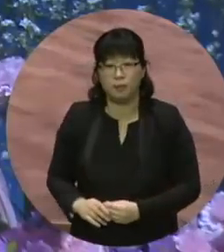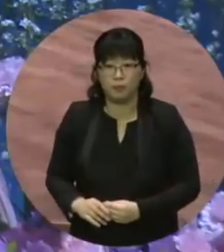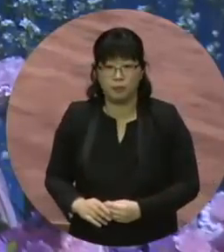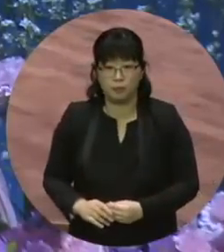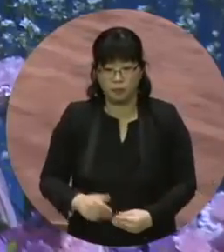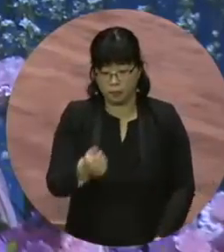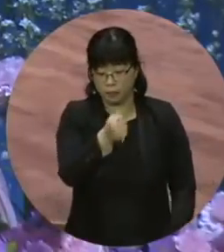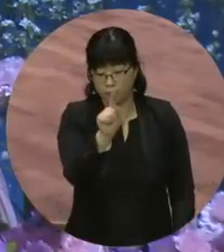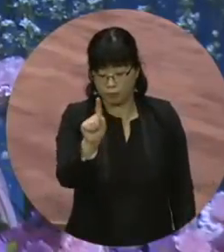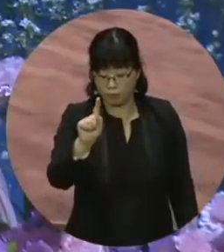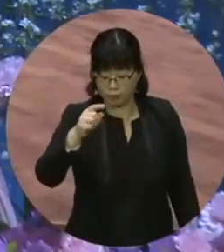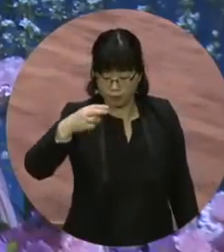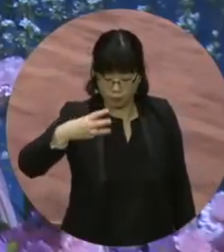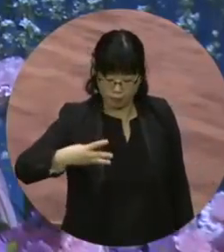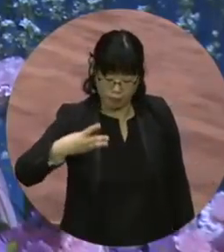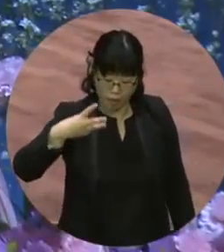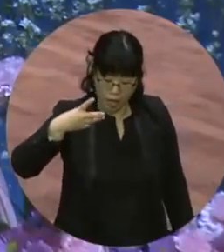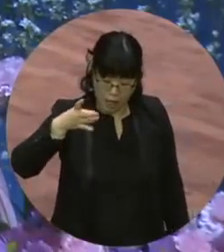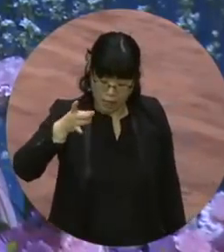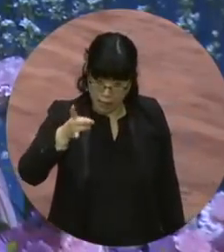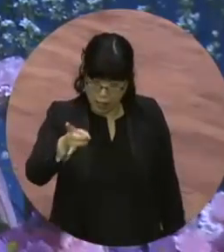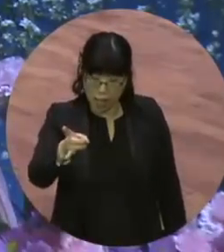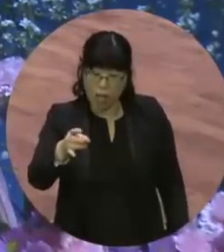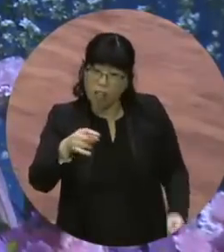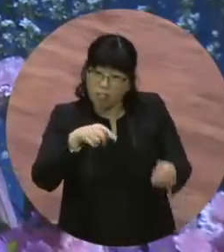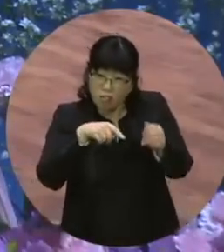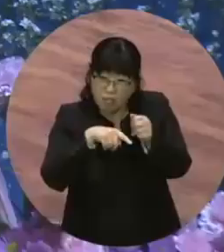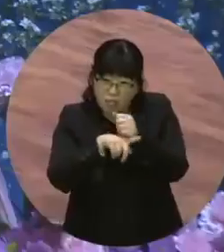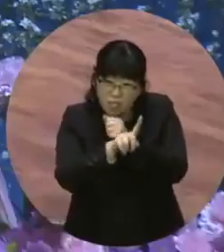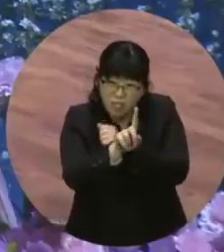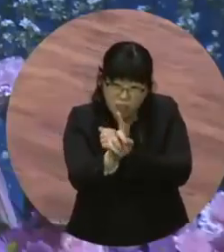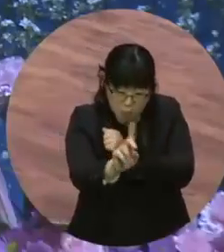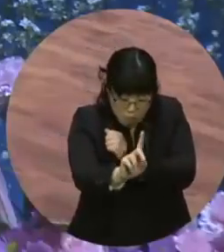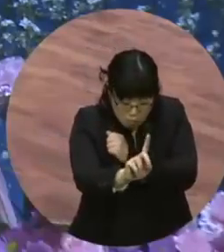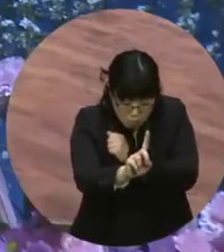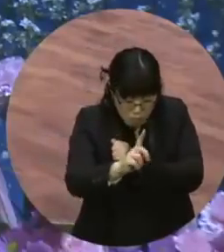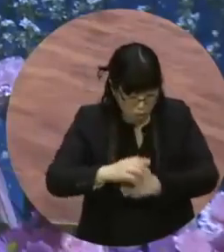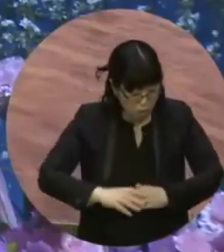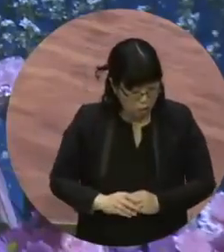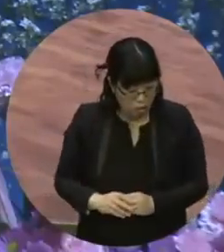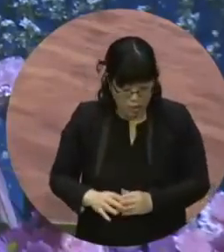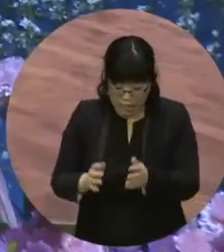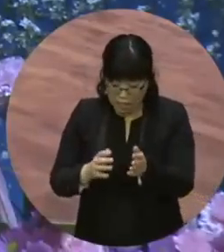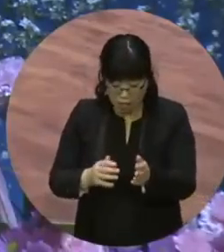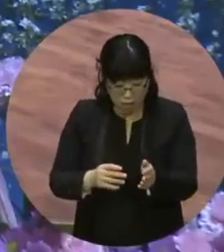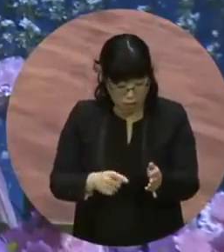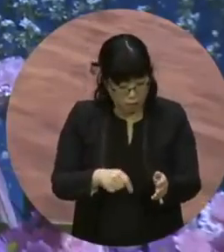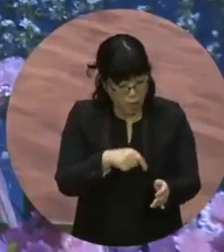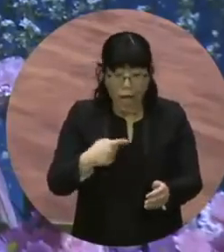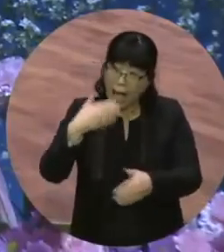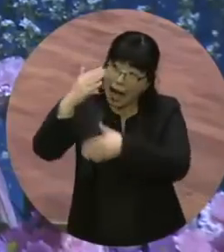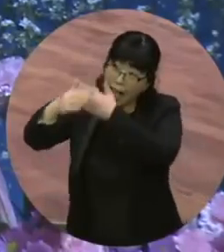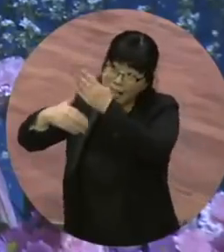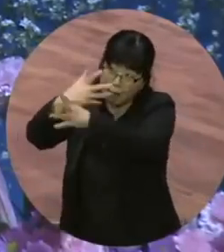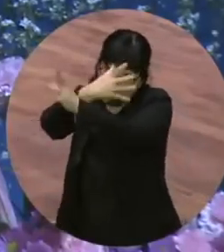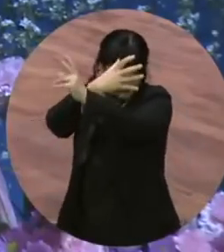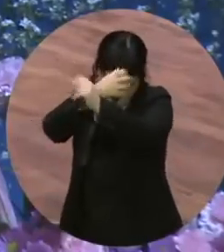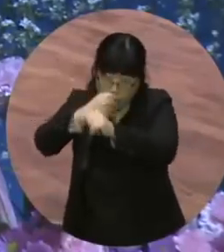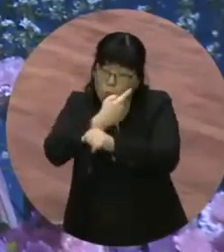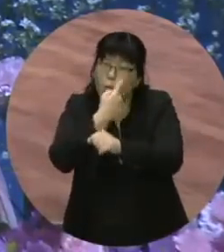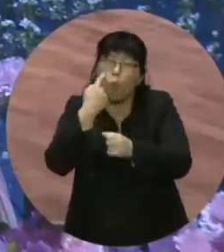영원한 언약이신 예수 그리스도가 오신 이후로 육체에 더 이상 새길 필요가